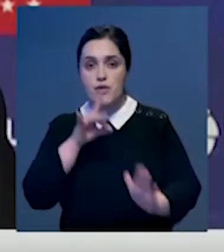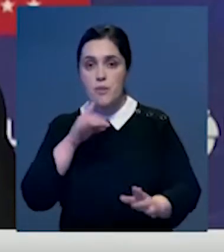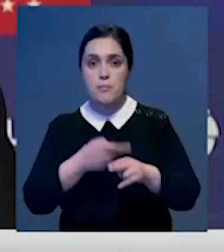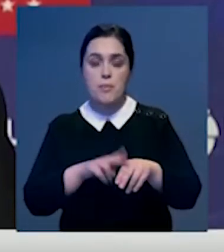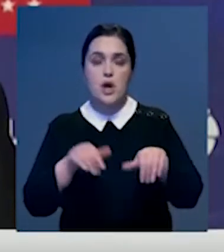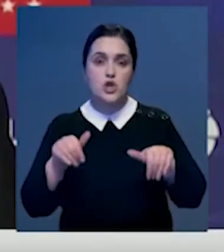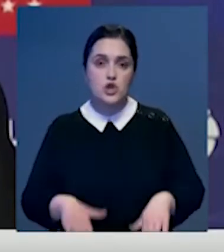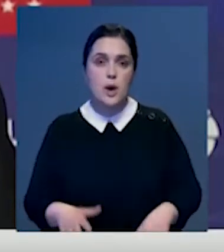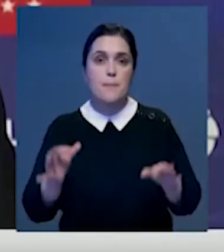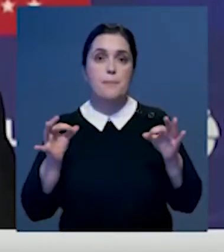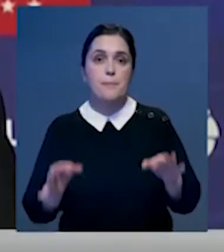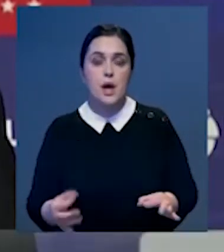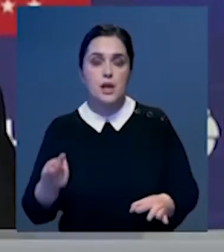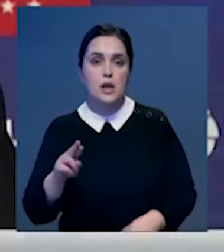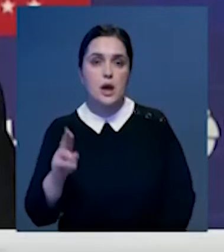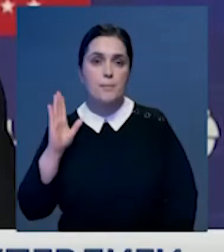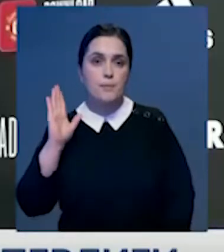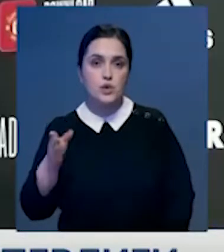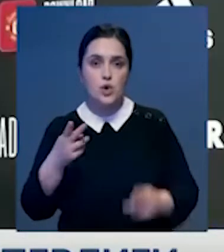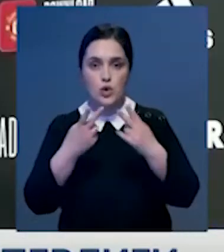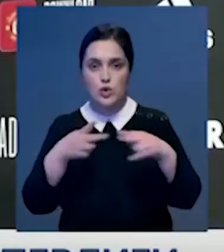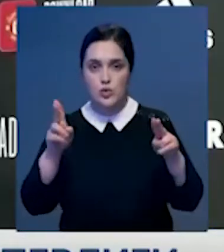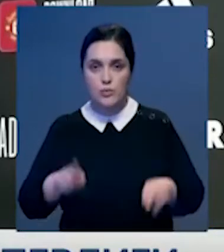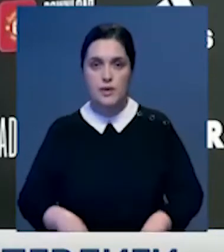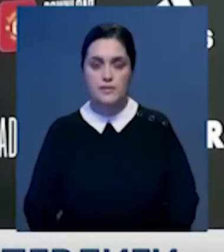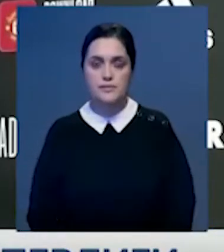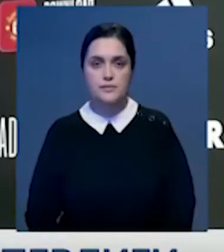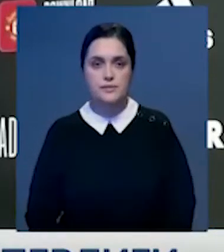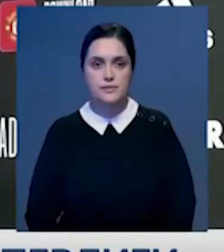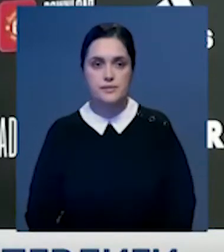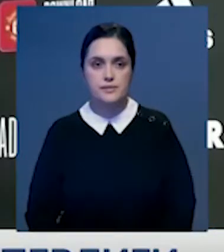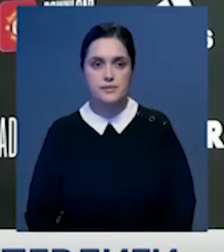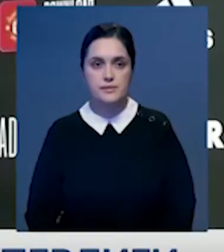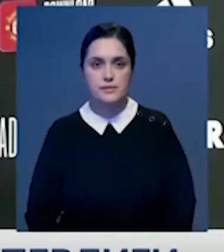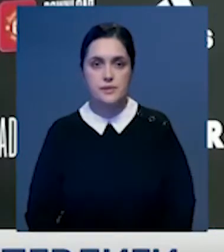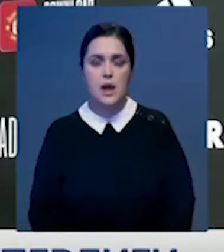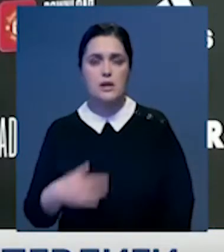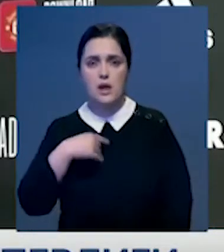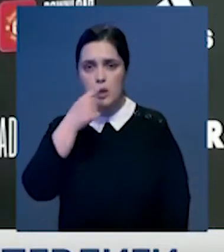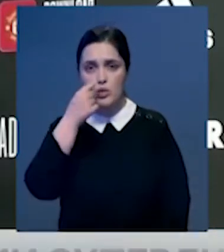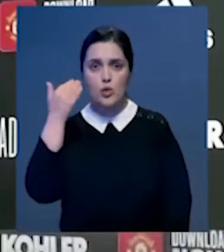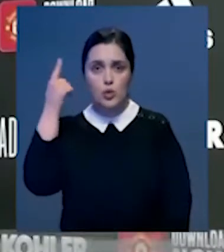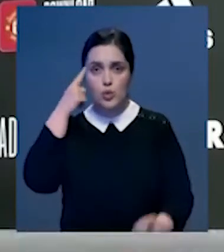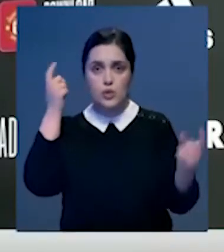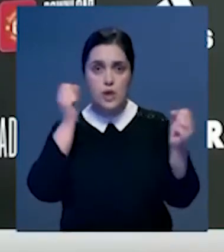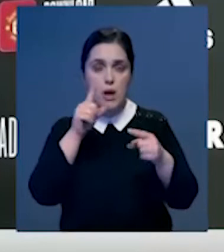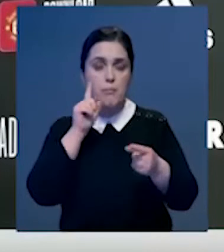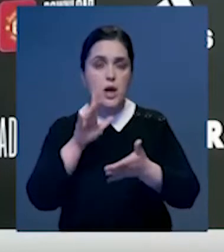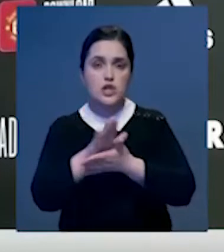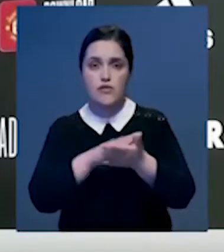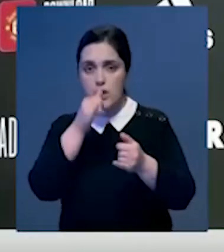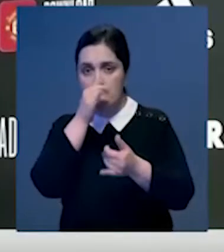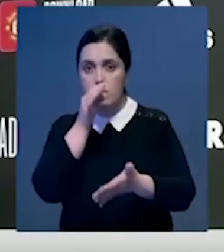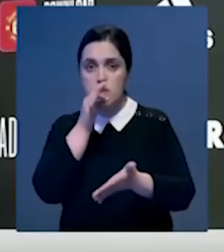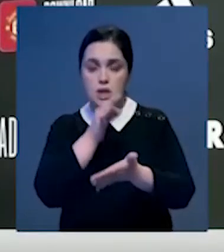будет самым правильным для будущего клуба azov sea of disco я только узнал об этом поэтому пока ничего не могу сказать мне